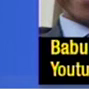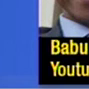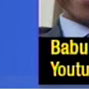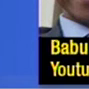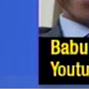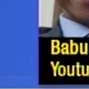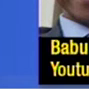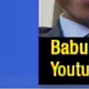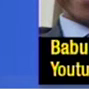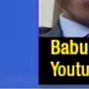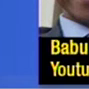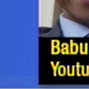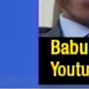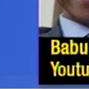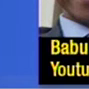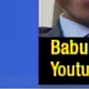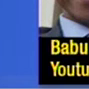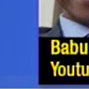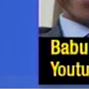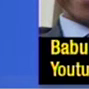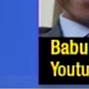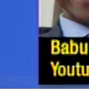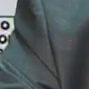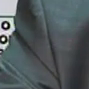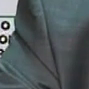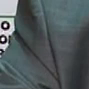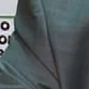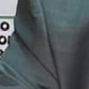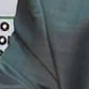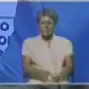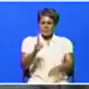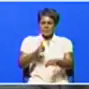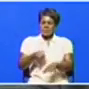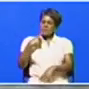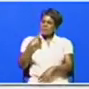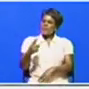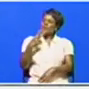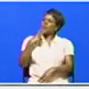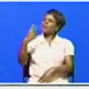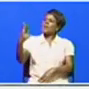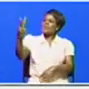ambaye jumbe zake mbili kwenye Twitter na Facebook zinaandamwa. When I say